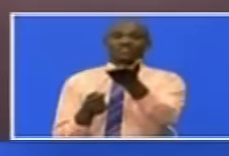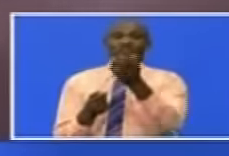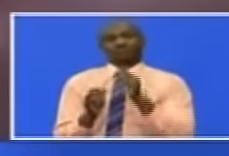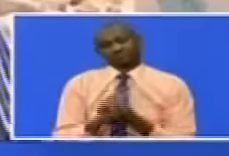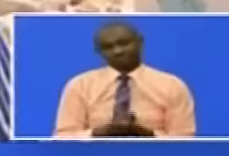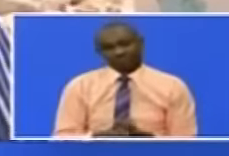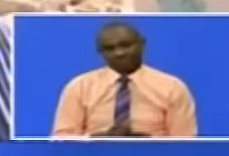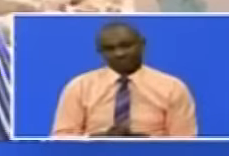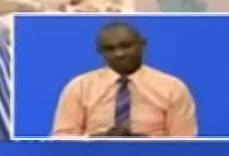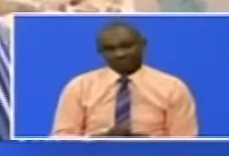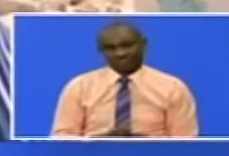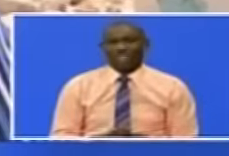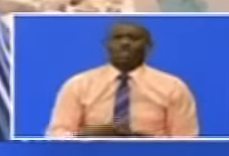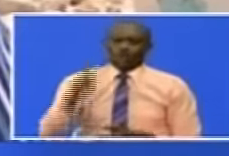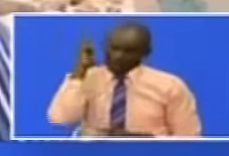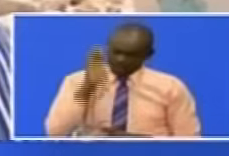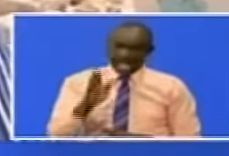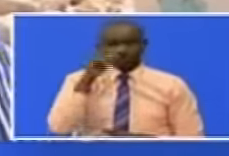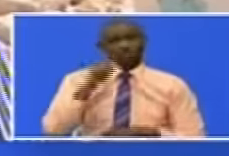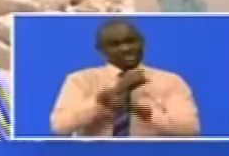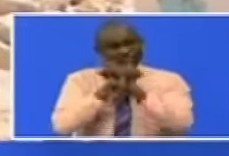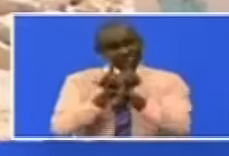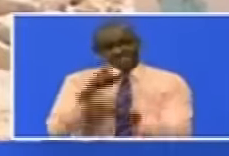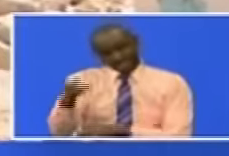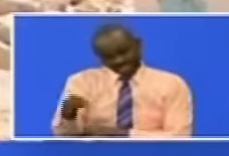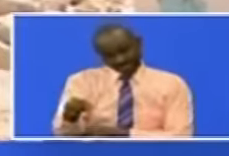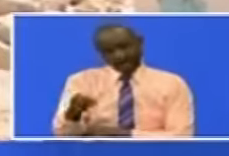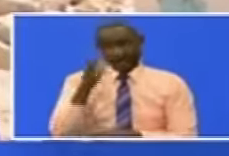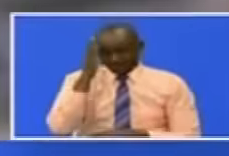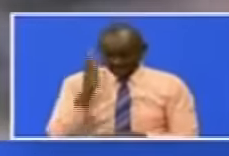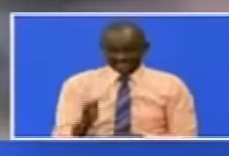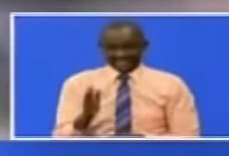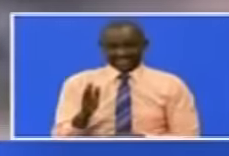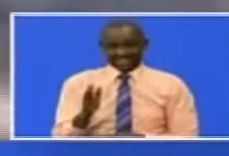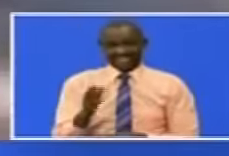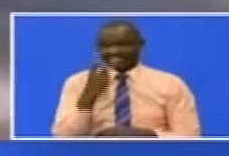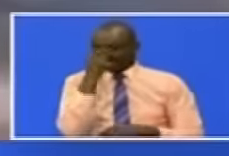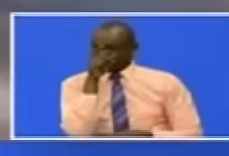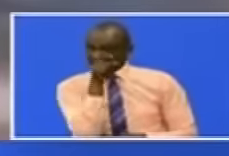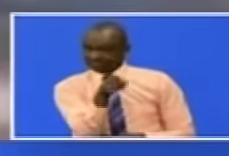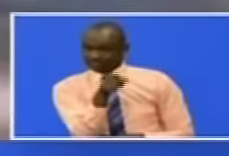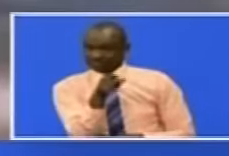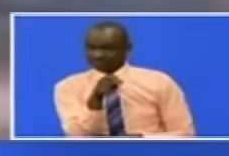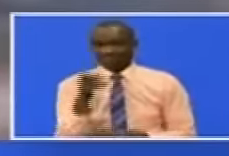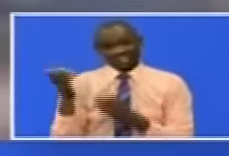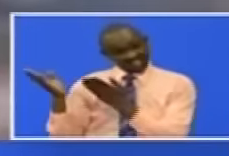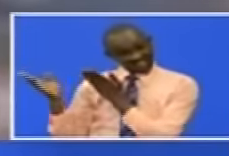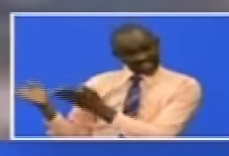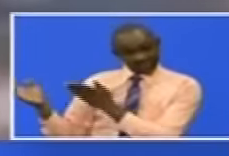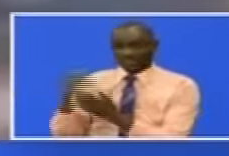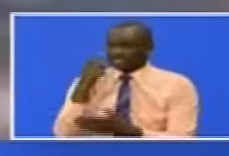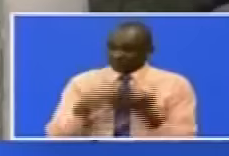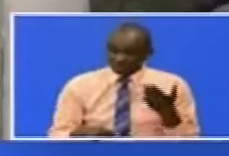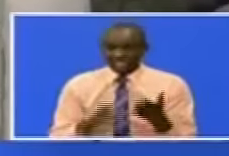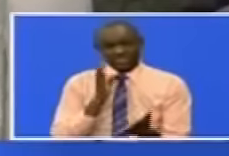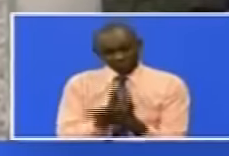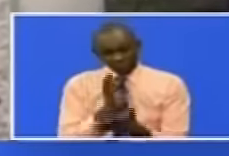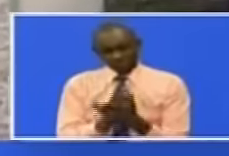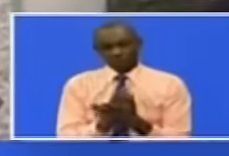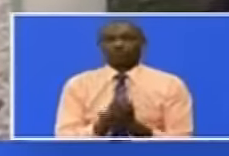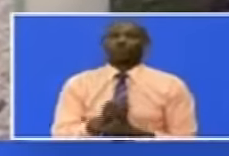Your Honor. Mawakili wanaomtetea mshukiwa mkuu katika sakata hii, Faisal Mohamed, wakiibua